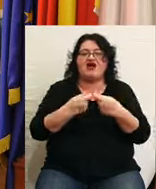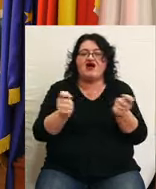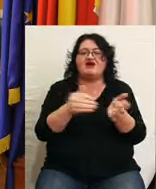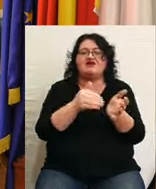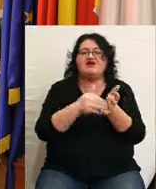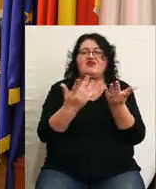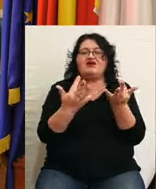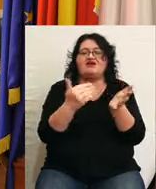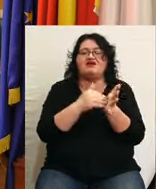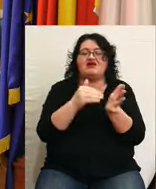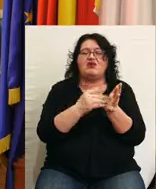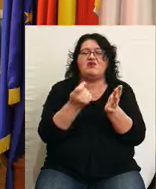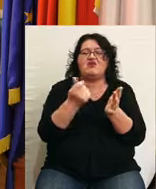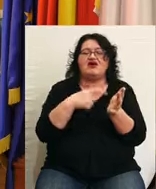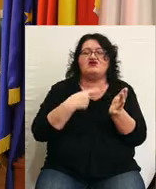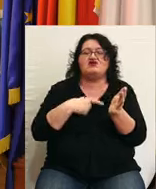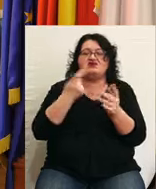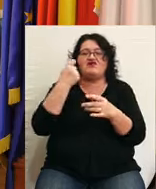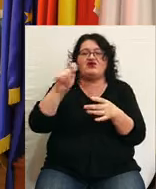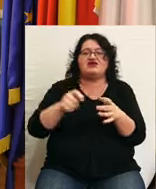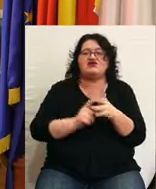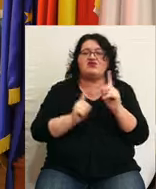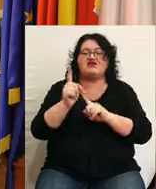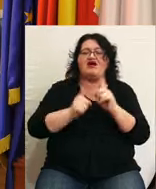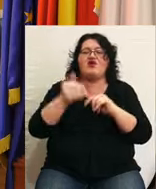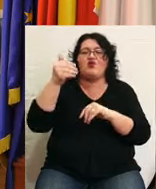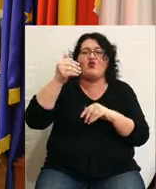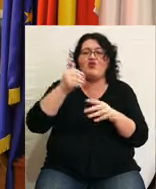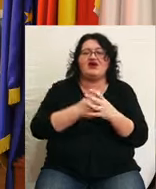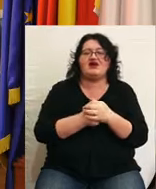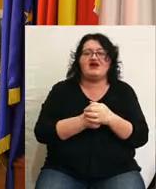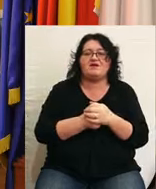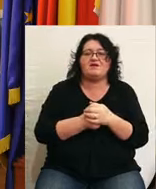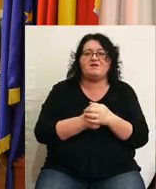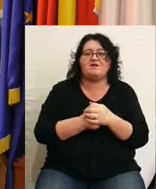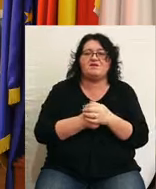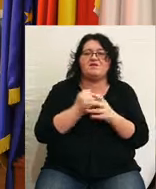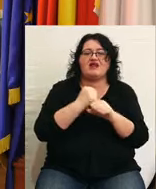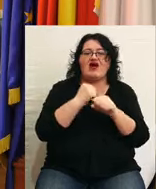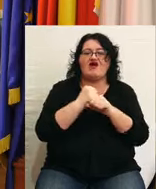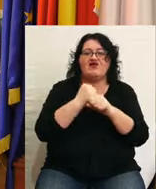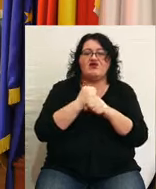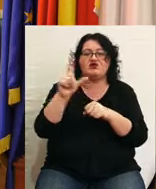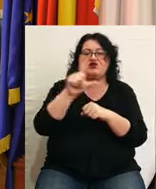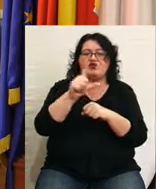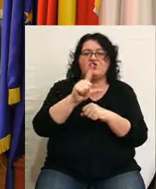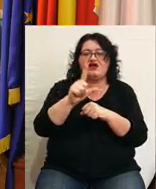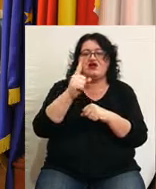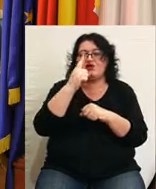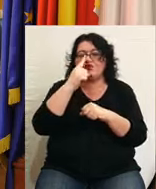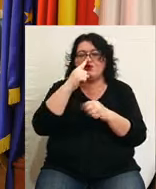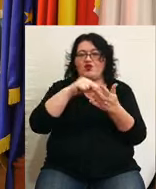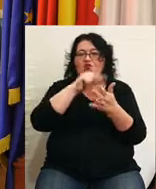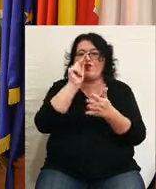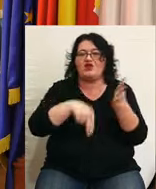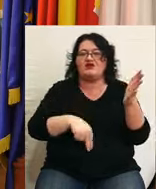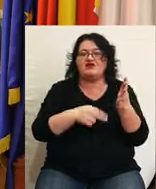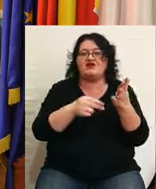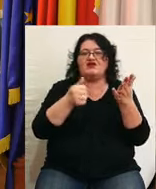nevoie. Și bineînțeles că acolo prețul este enorm. Dacă o companie a făcut în iulie, în iunie, un contract